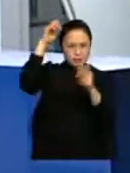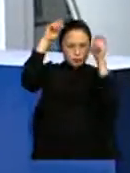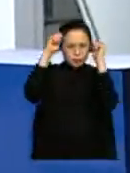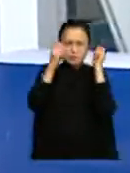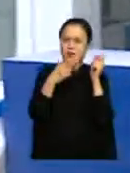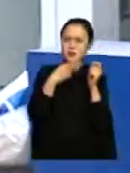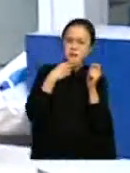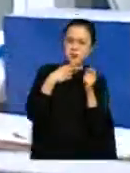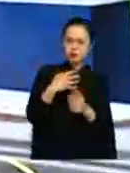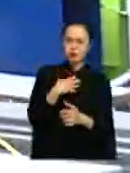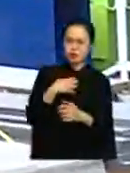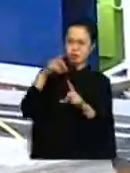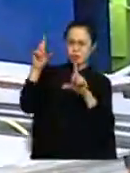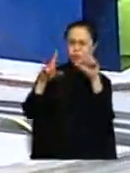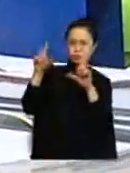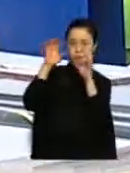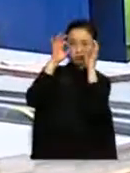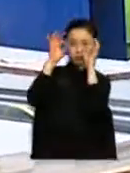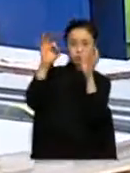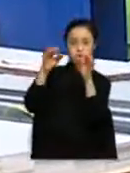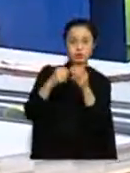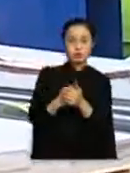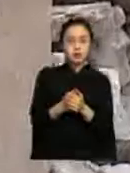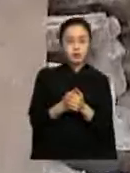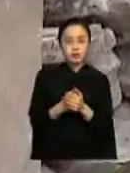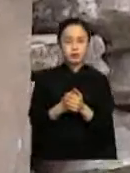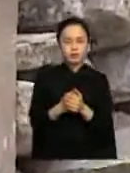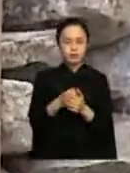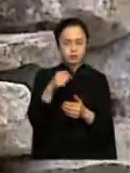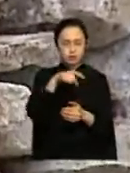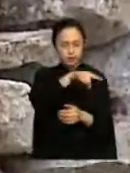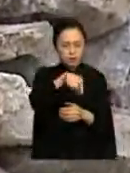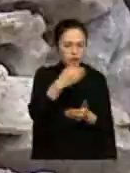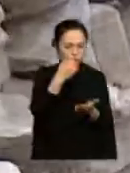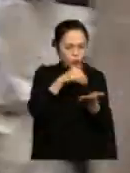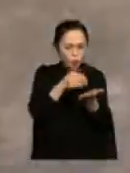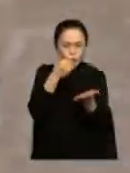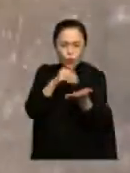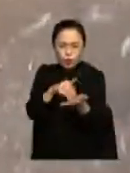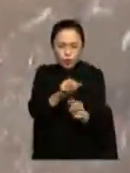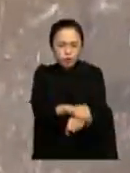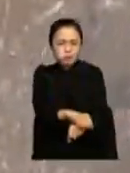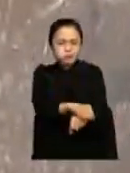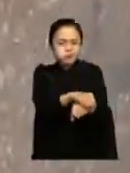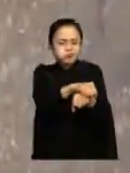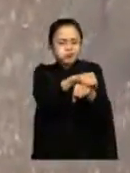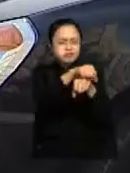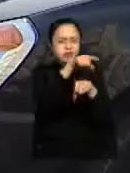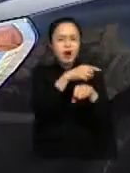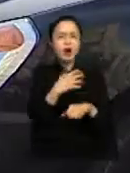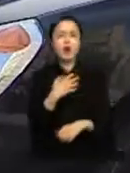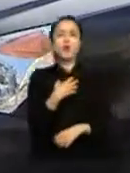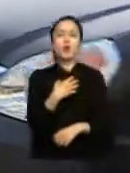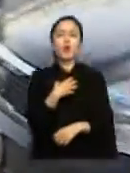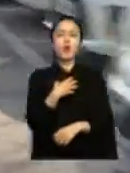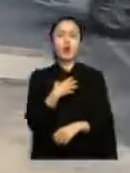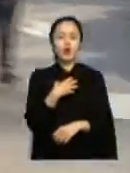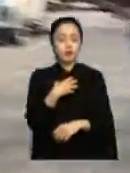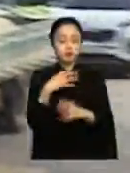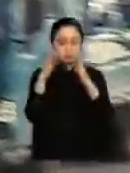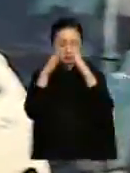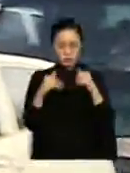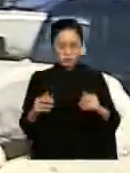뒤편, 문을 지나는 사람들 너머에선 공사 폐기물과 돌덩이들이 산더미처럼 쌓여 있습니다. 리모델링이 진행되고